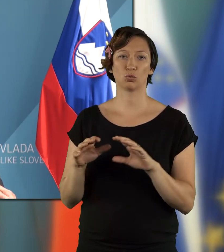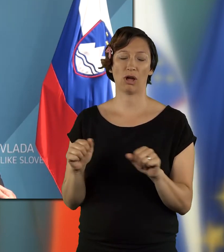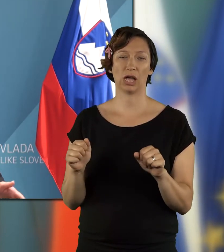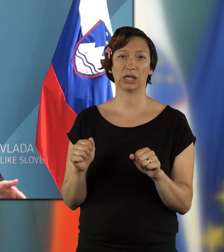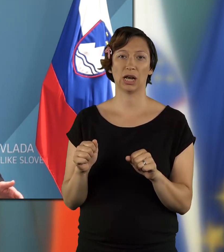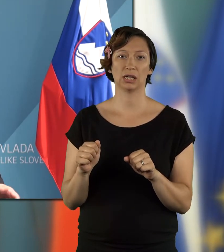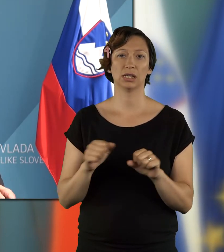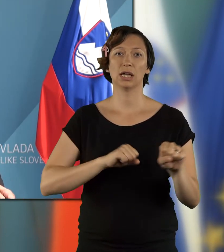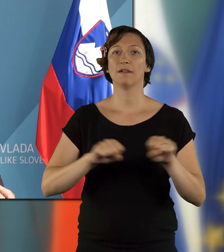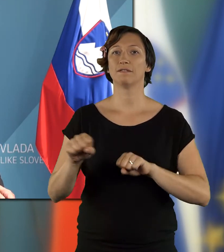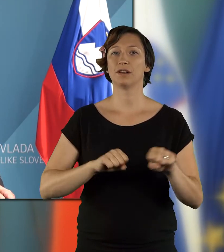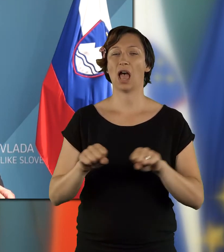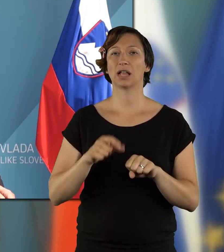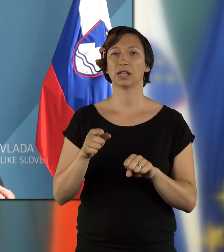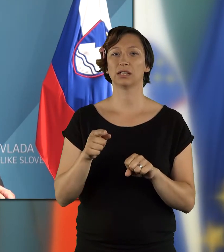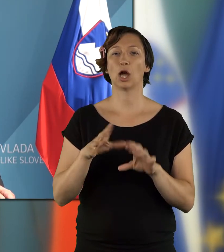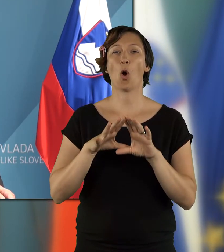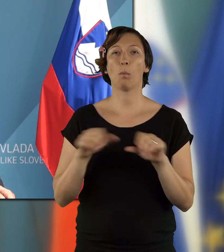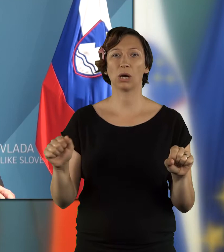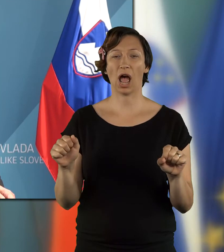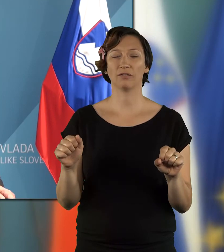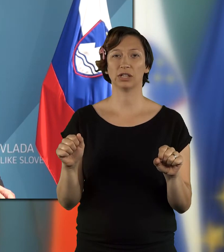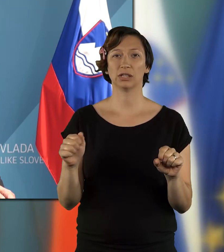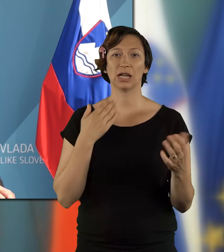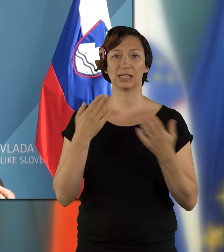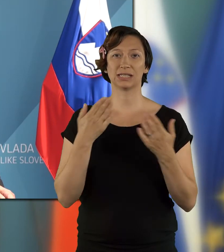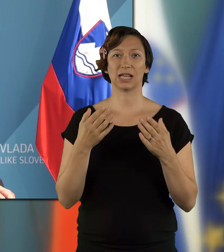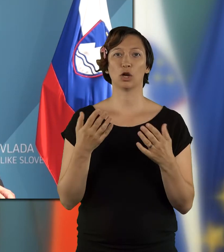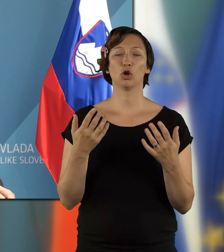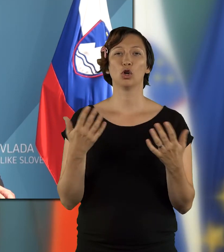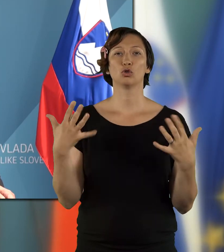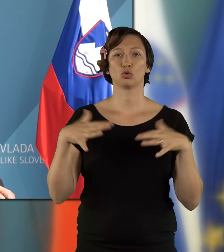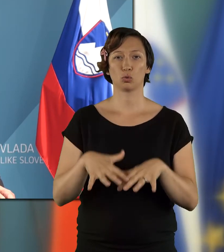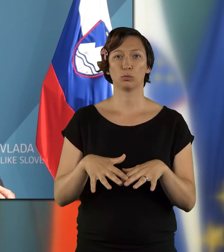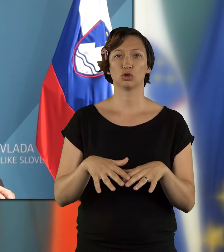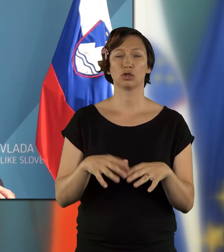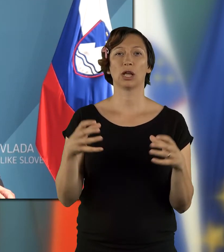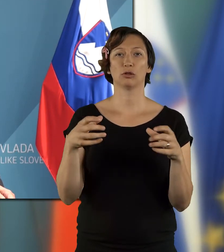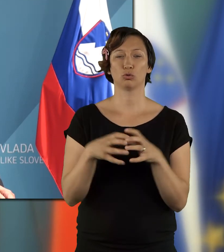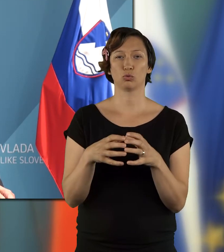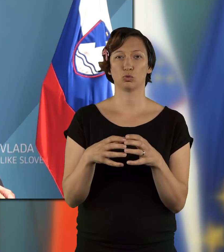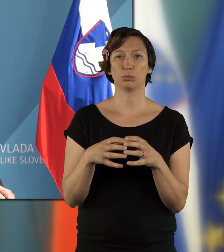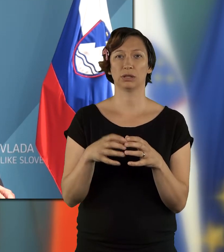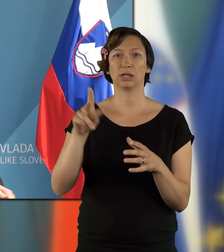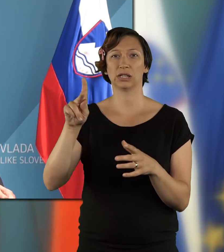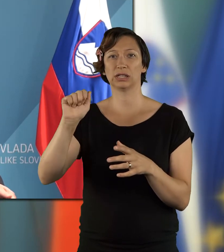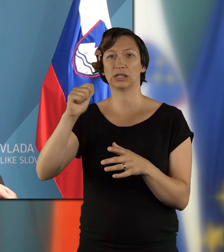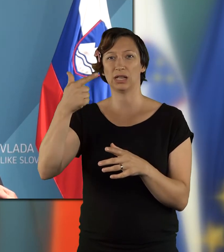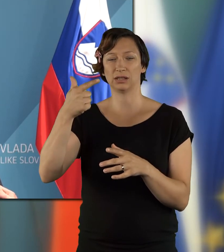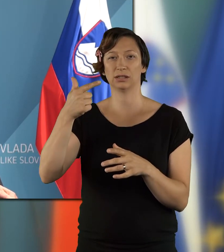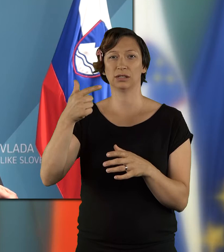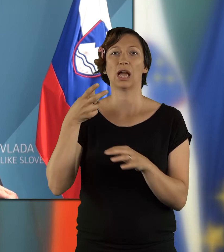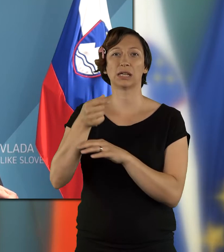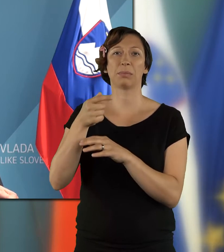ukvarjala, vlada je opravila sejo skupščine družbe KAD,